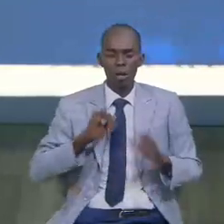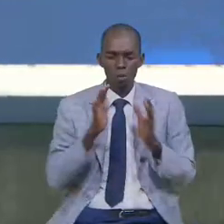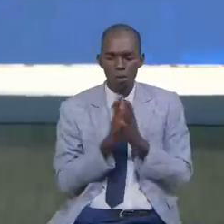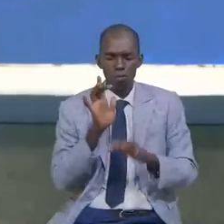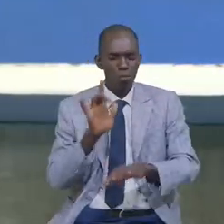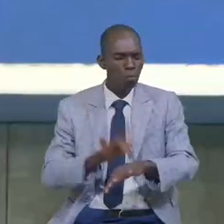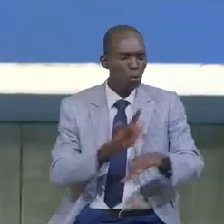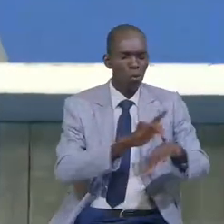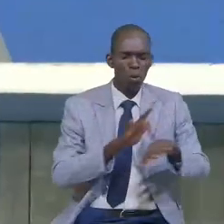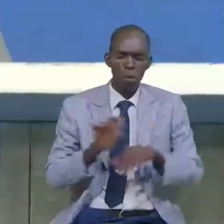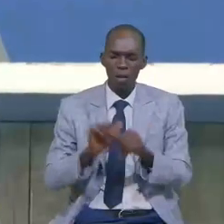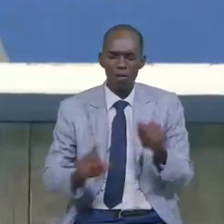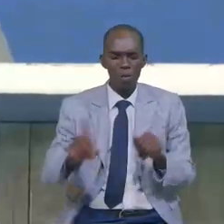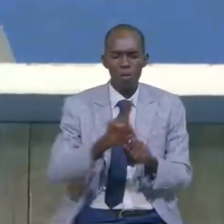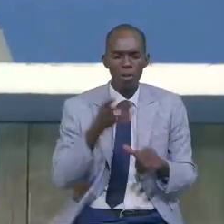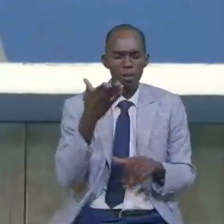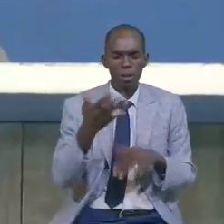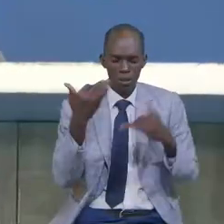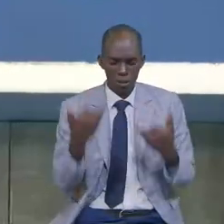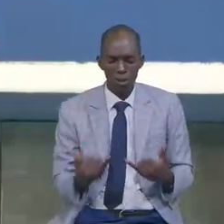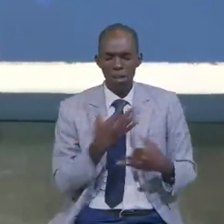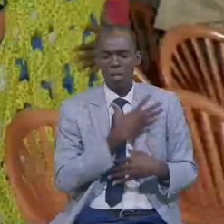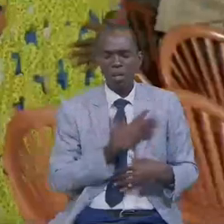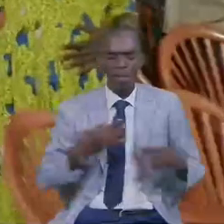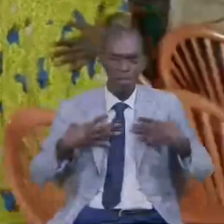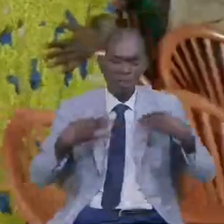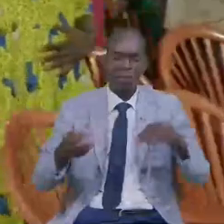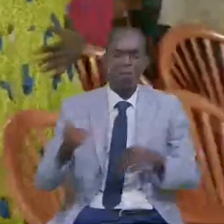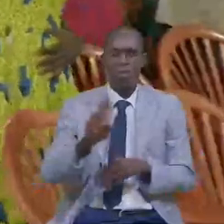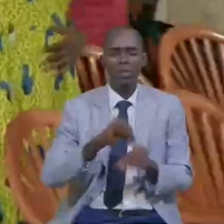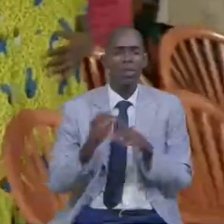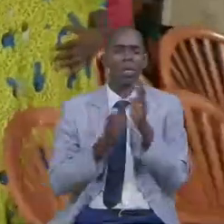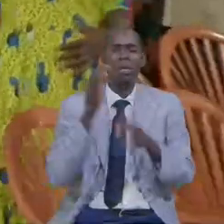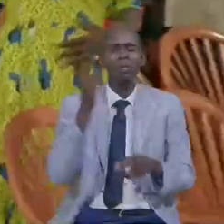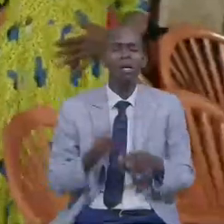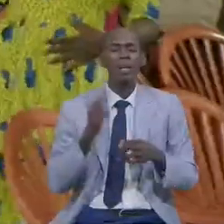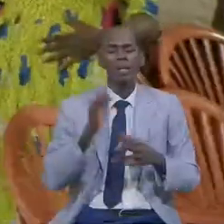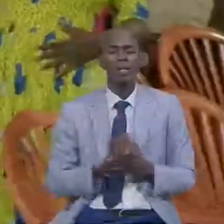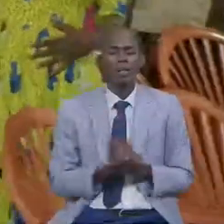atteins-les maintenant. Guéris-les au nom de Jésus.